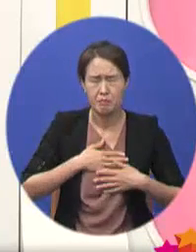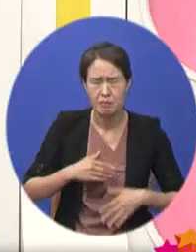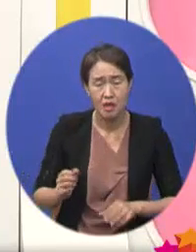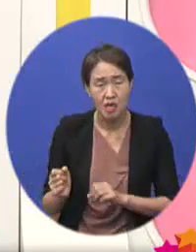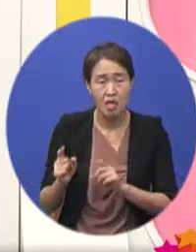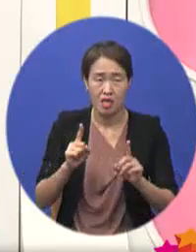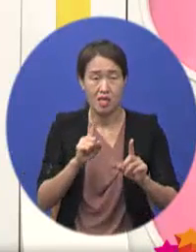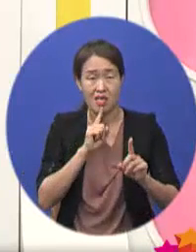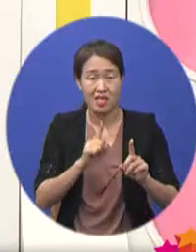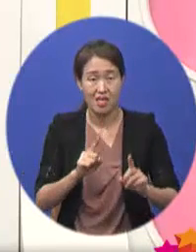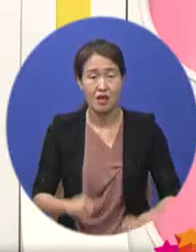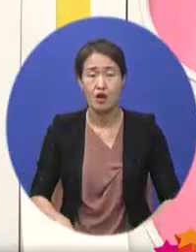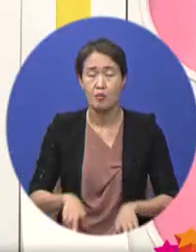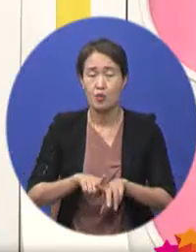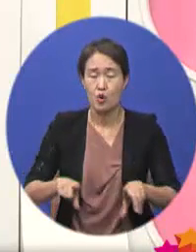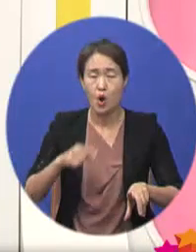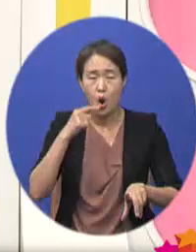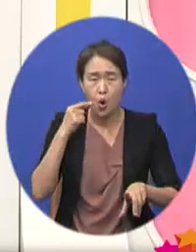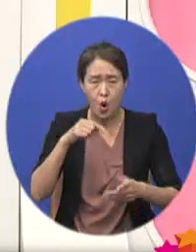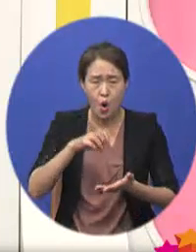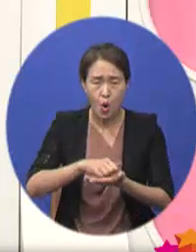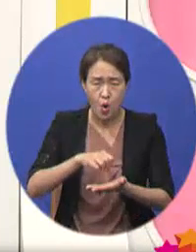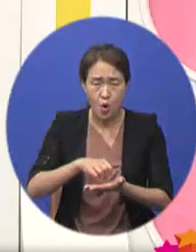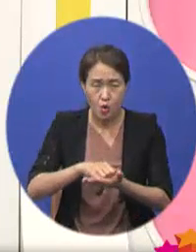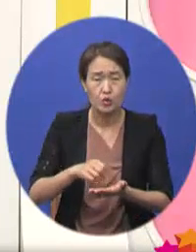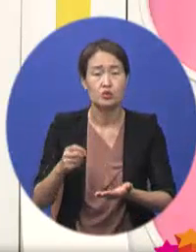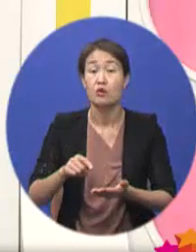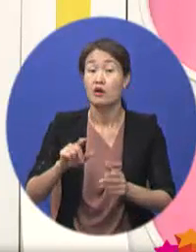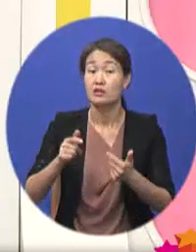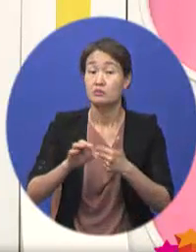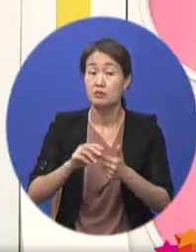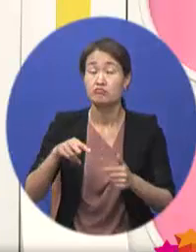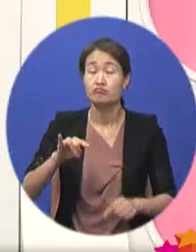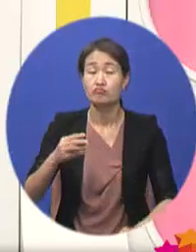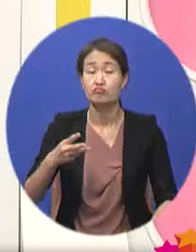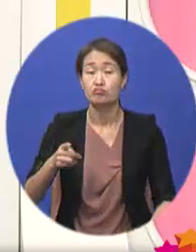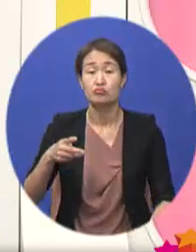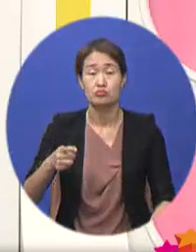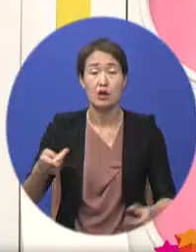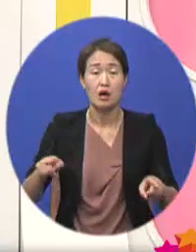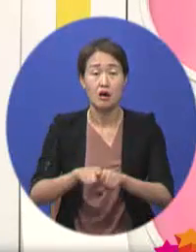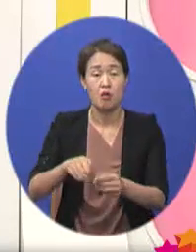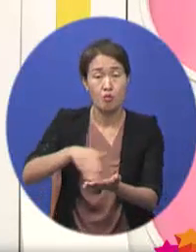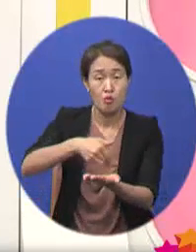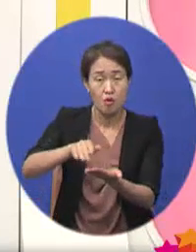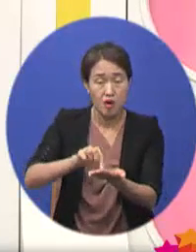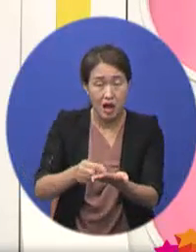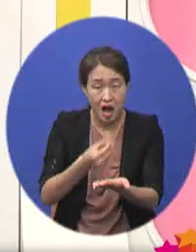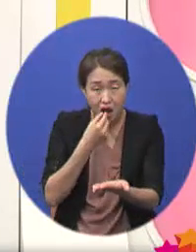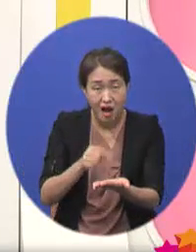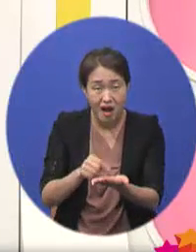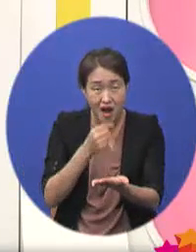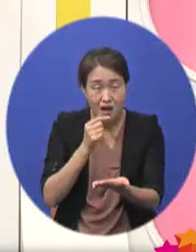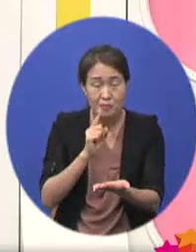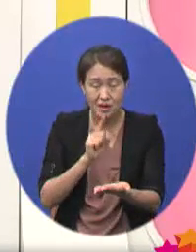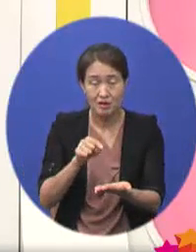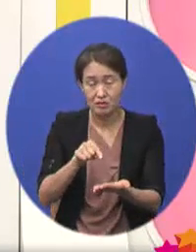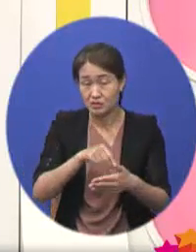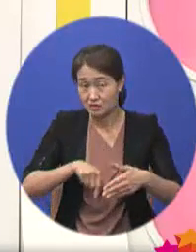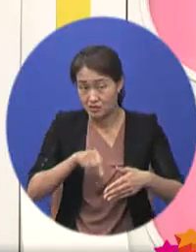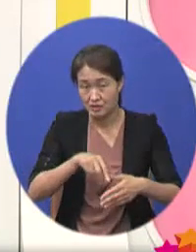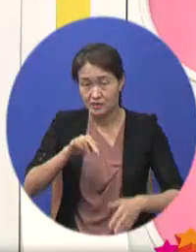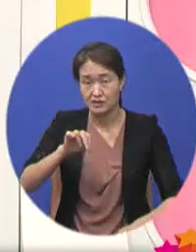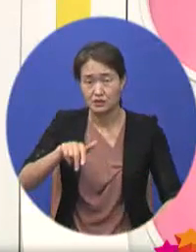주로 고추장을 넣고 이렇게 막 무쳐서 드시기도 하고, 하고. 또 샐러드에 뭐 이렇게 볶아서 드시기도 하는데 예. 여기에